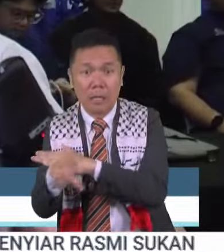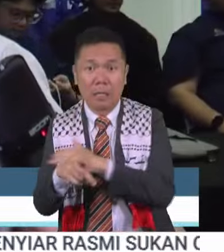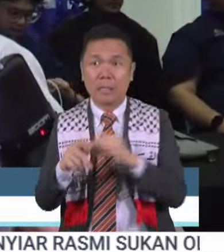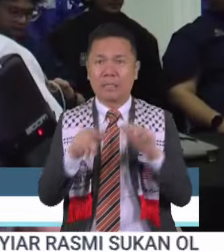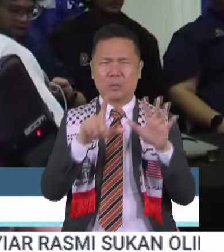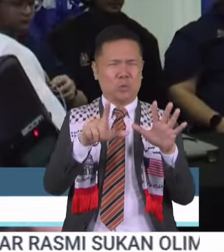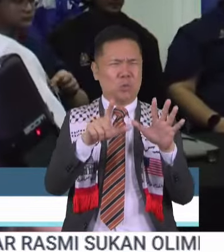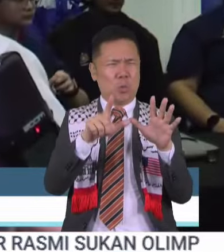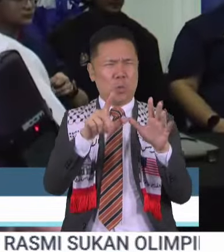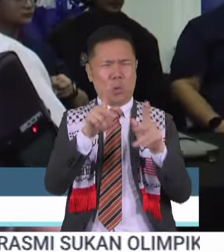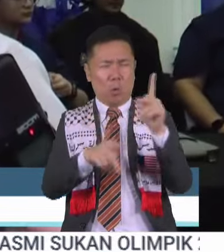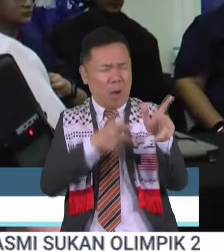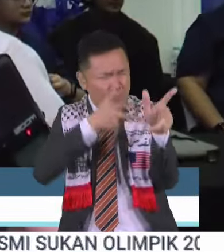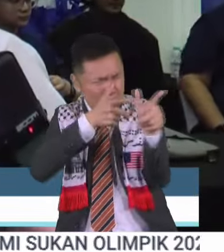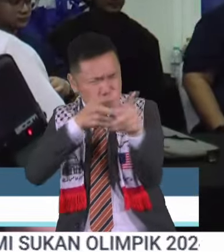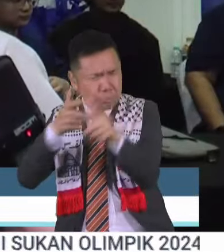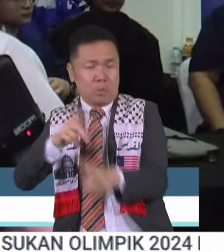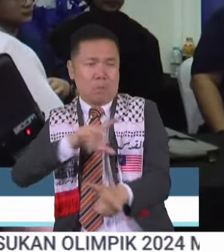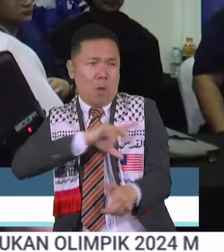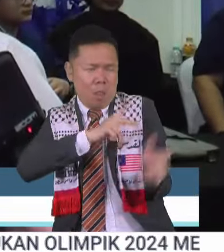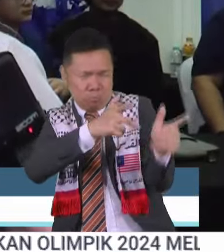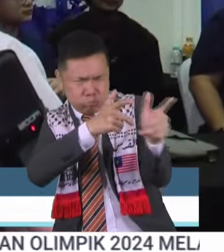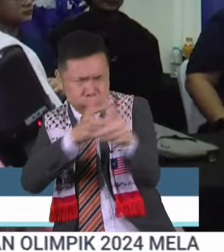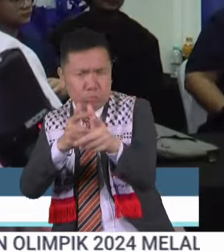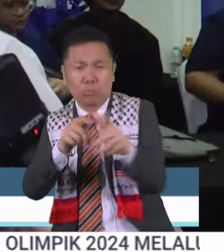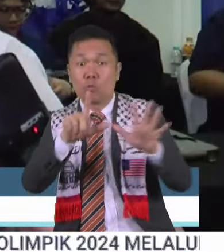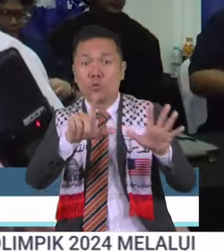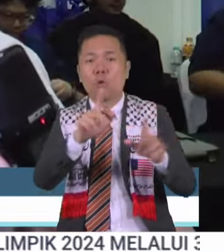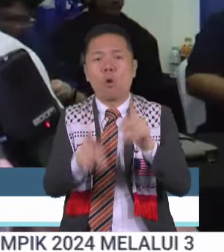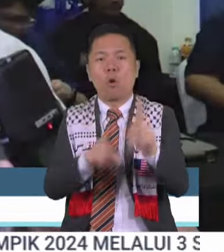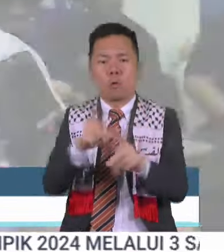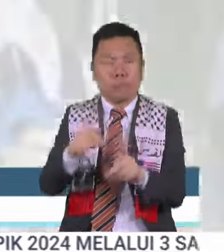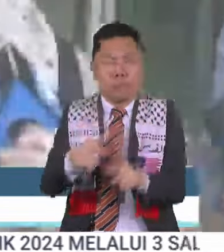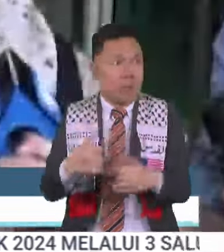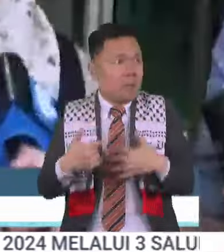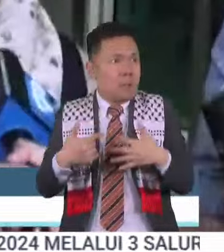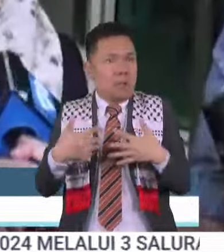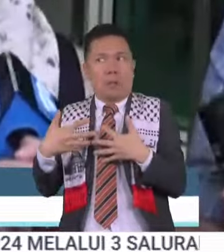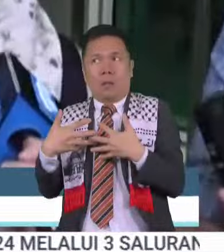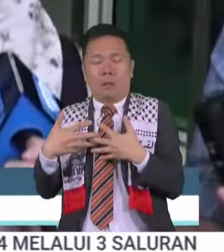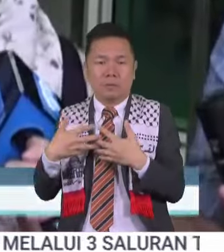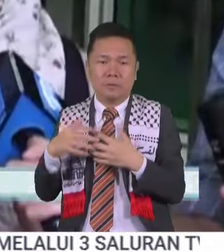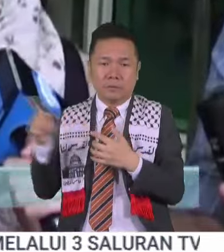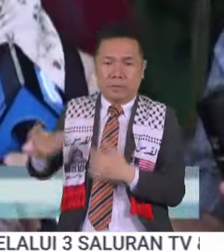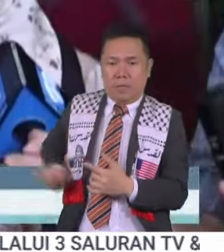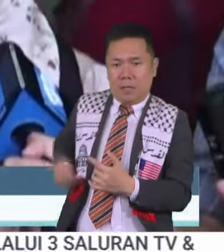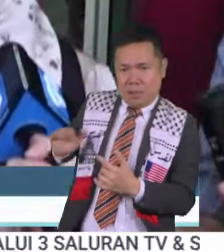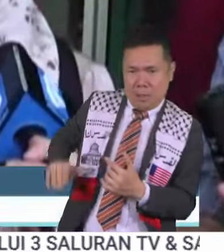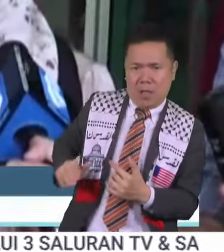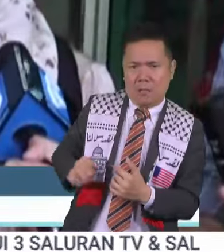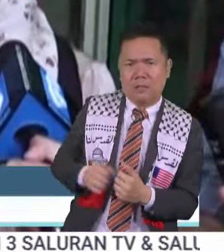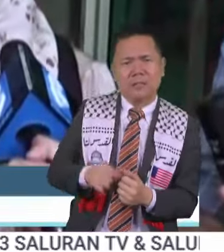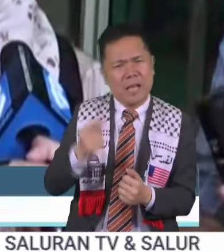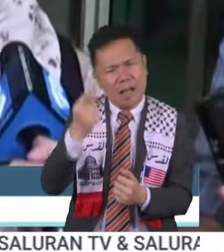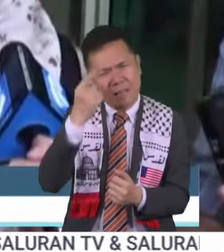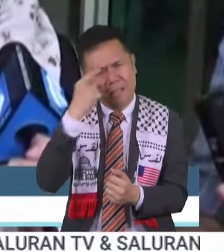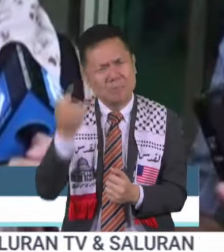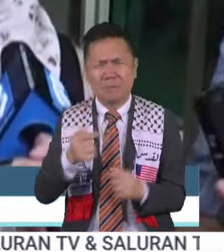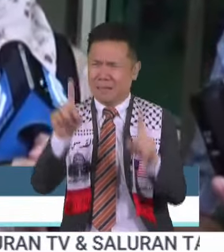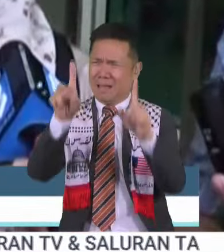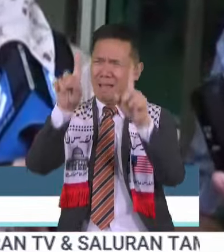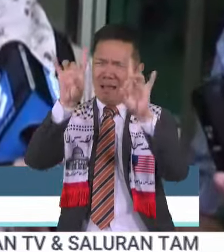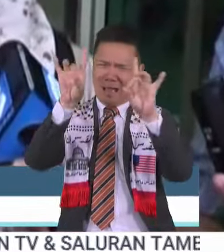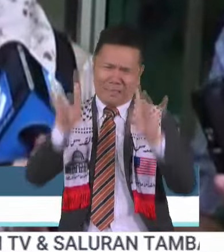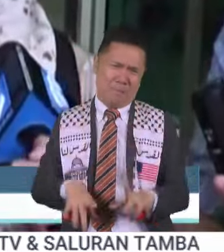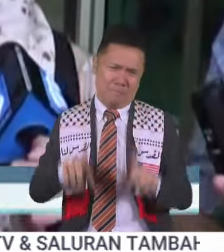7 orang kena tembak oleh polis. Jadi kita orang jadi takut. Ada personal matter pun ada juga, tapi mostly sebab exam lah yang